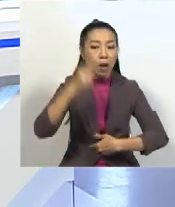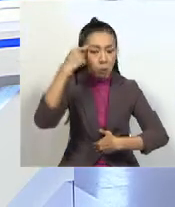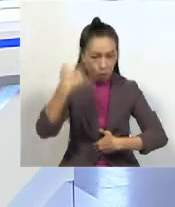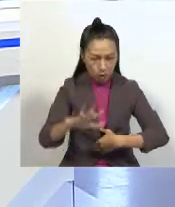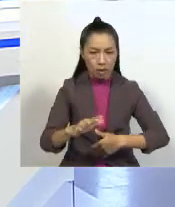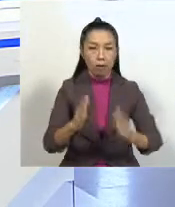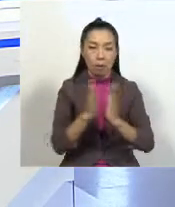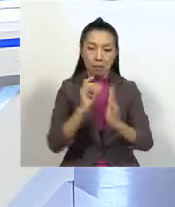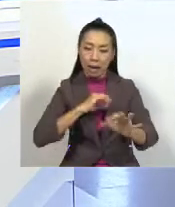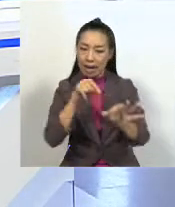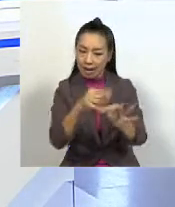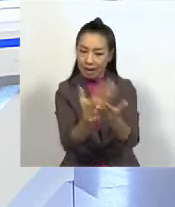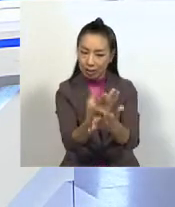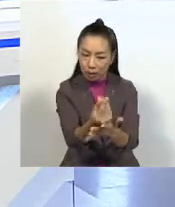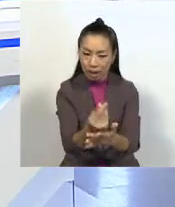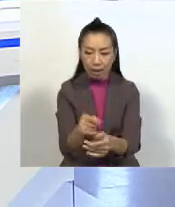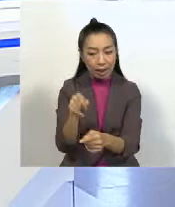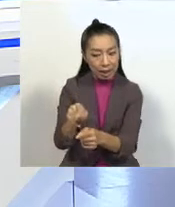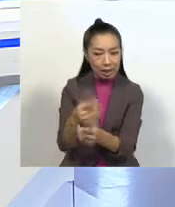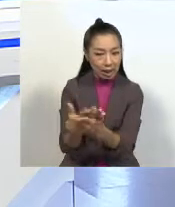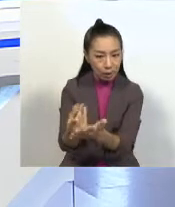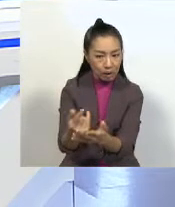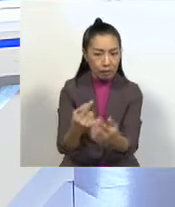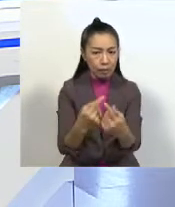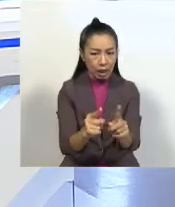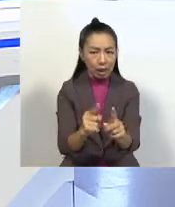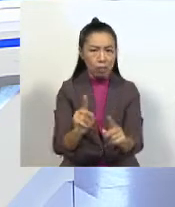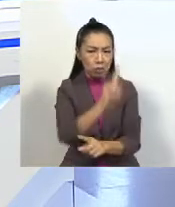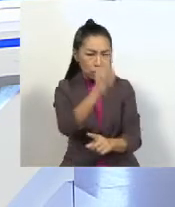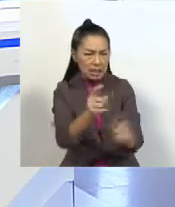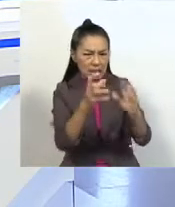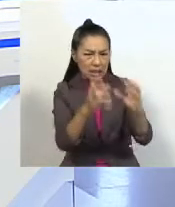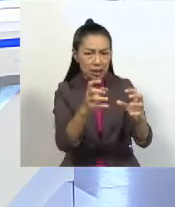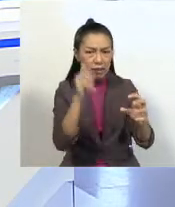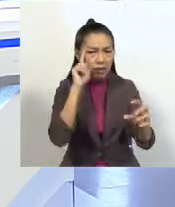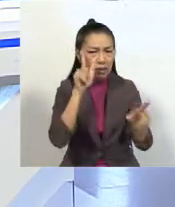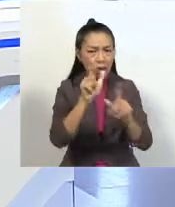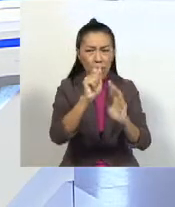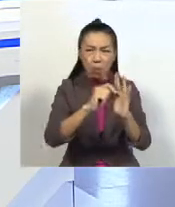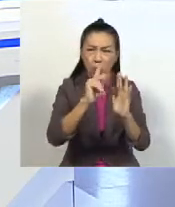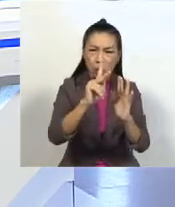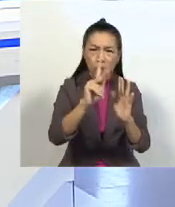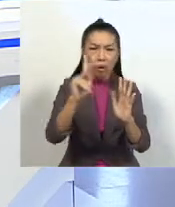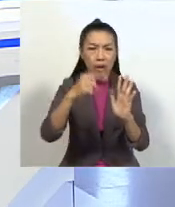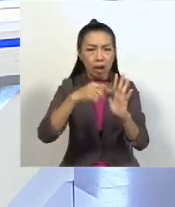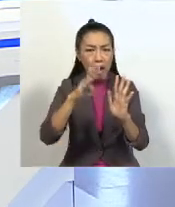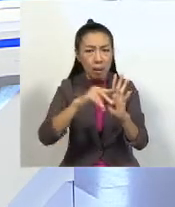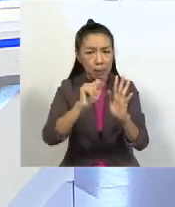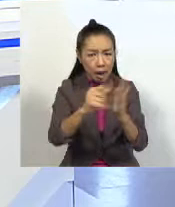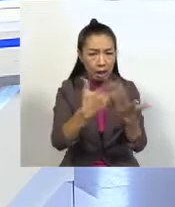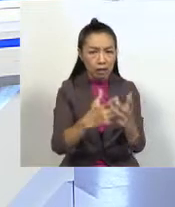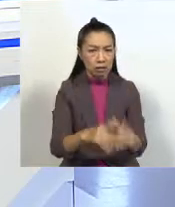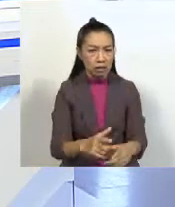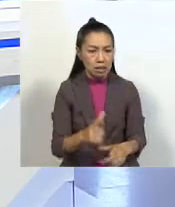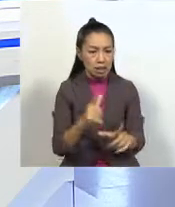ประเด็นที่หลายคนสงสัยก็คืออุกกาบาตอะไรแบบนี้แร่เหล็กเลยเนี่ยจะตีความกันยังไง